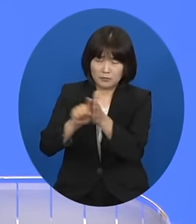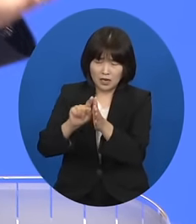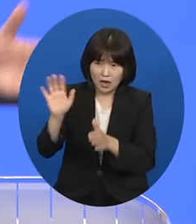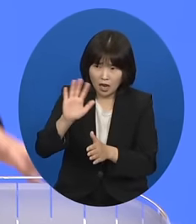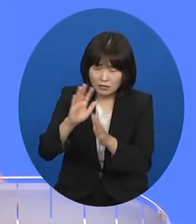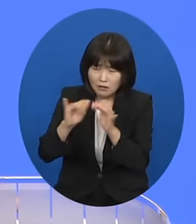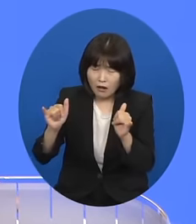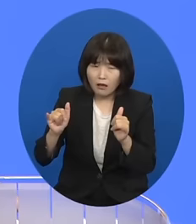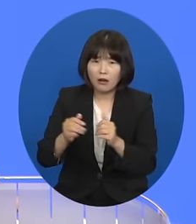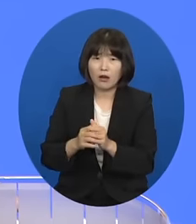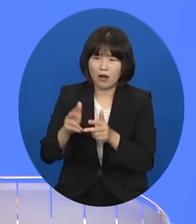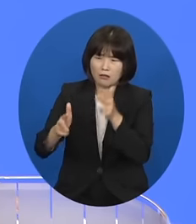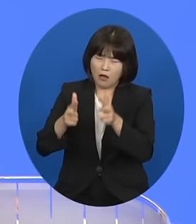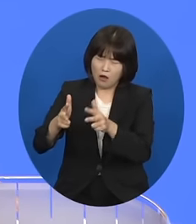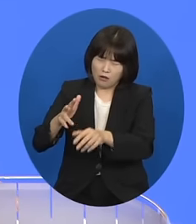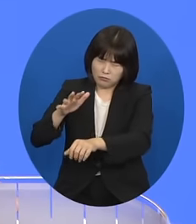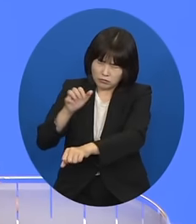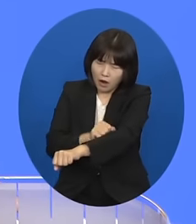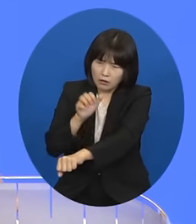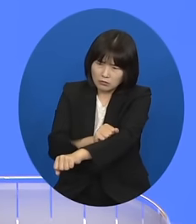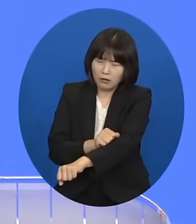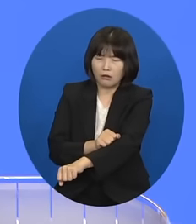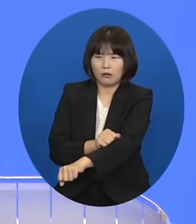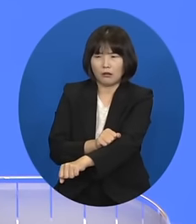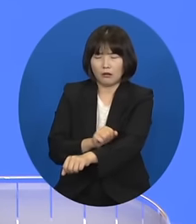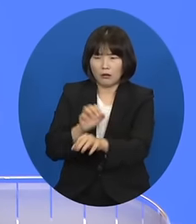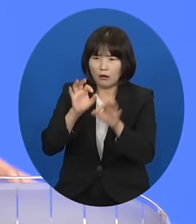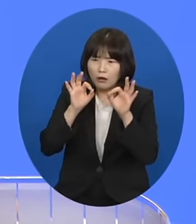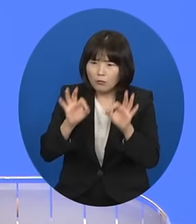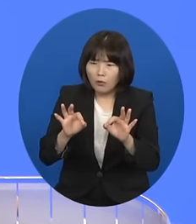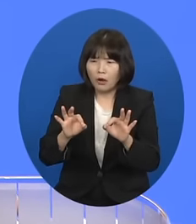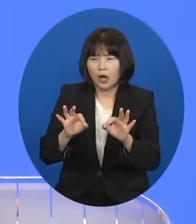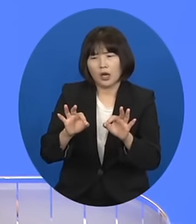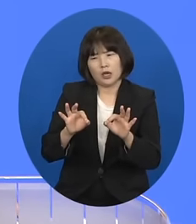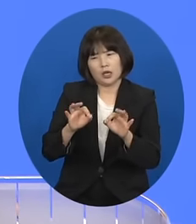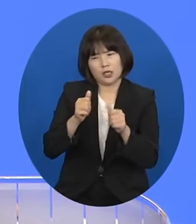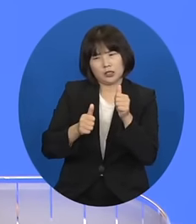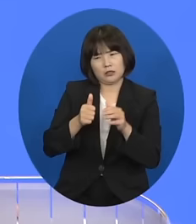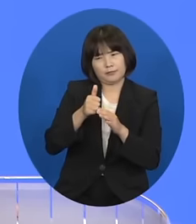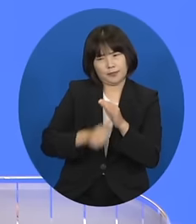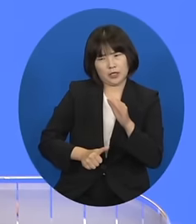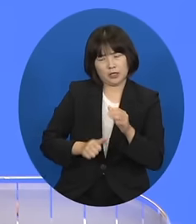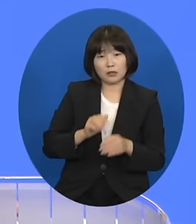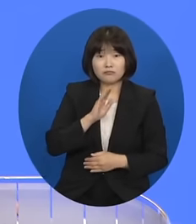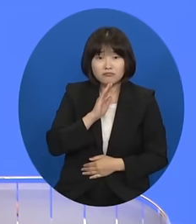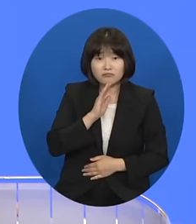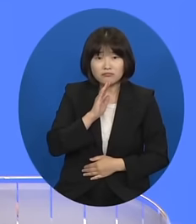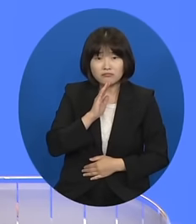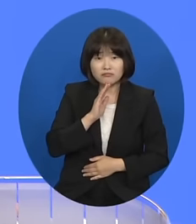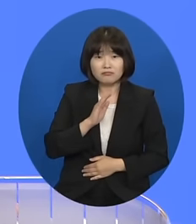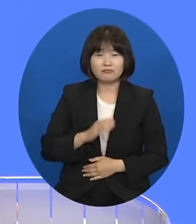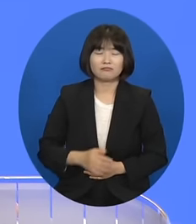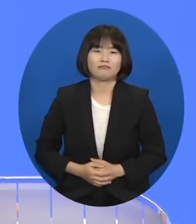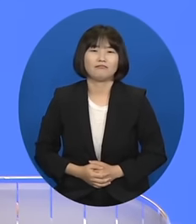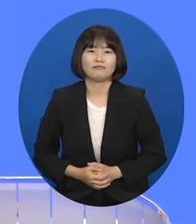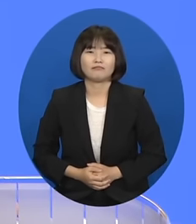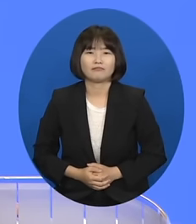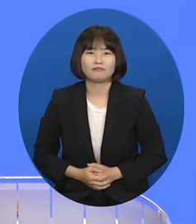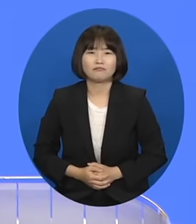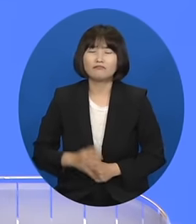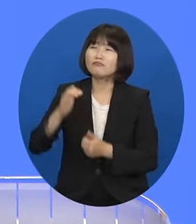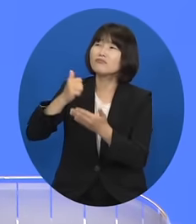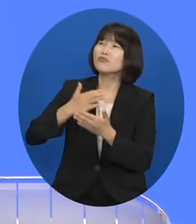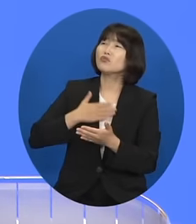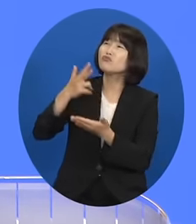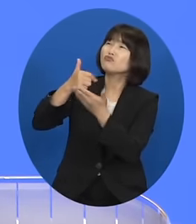돈을 얼마나 쓸어 담는지, 여러분 그걸 보면은 시험이 들어요, 들어요. 엄청 시험 들죠. 하나님, 저는